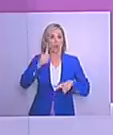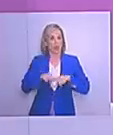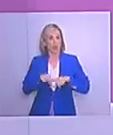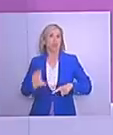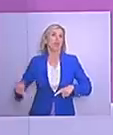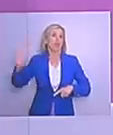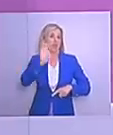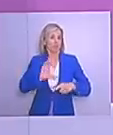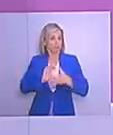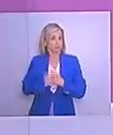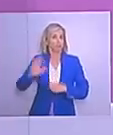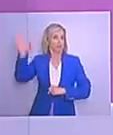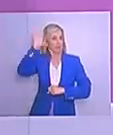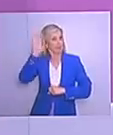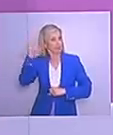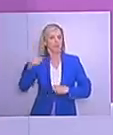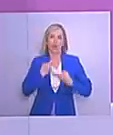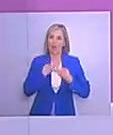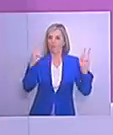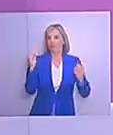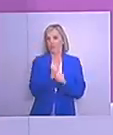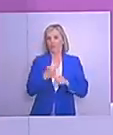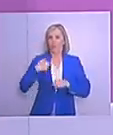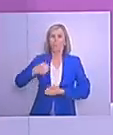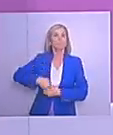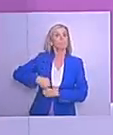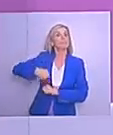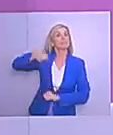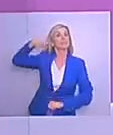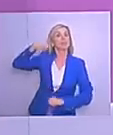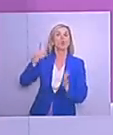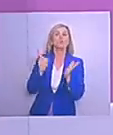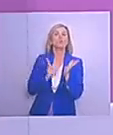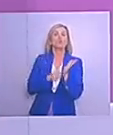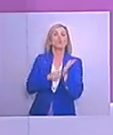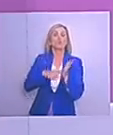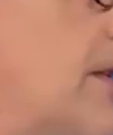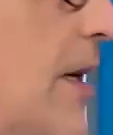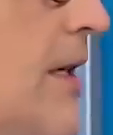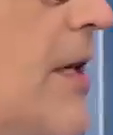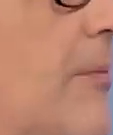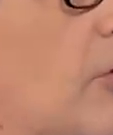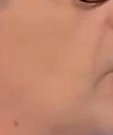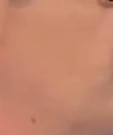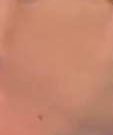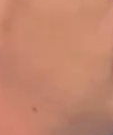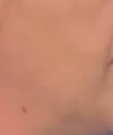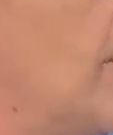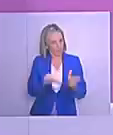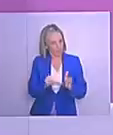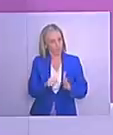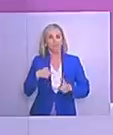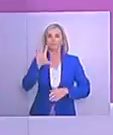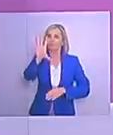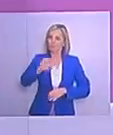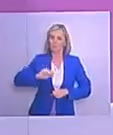και ήταν οι προτεργάτες δημιουργίας του κόμματος. Μάλιστα. Αυτό. Λοιπόν, θα επικοινωνήσουμε και μαζί της, να ξέρετε, και με τον κύριο Μπιμπίλα και